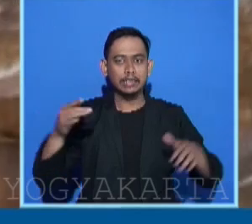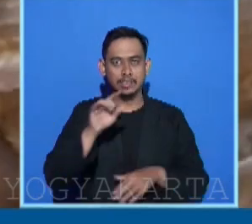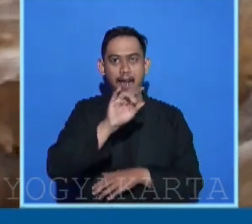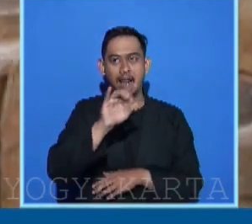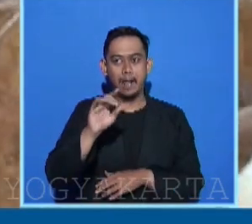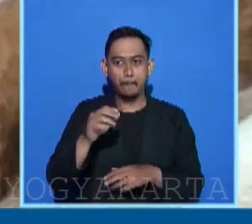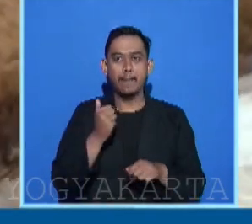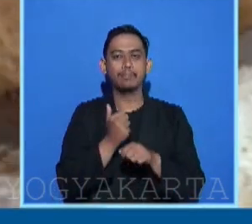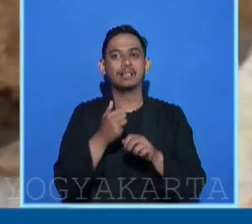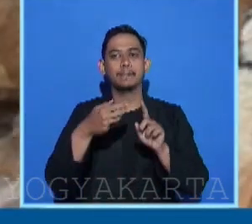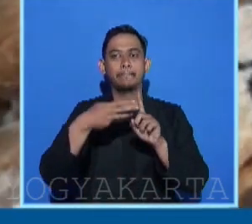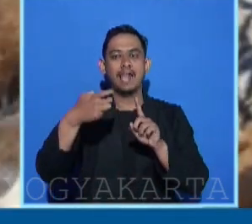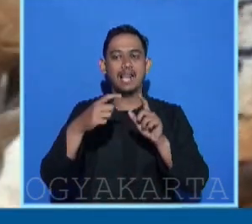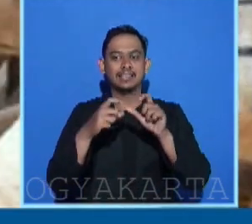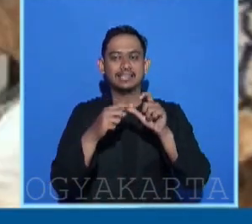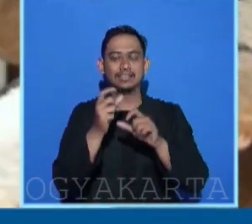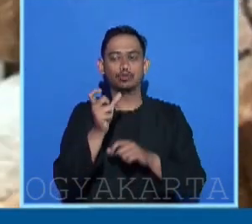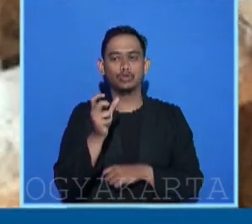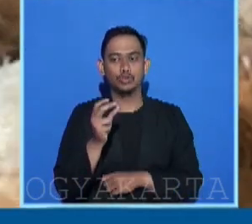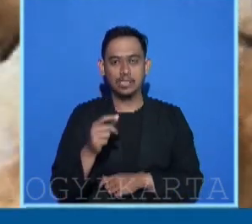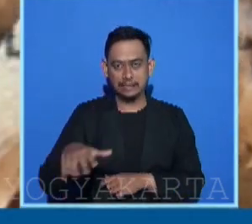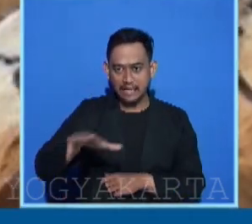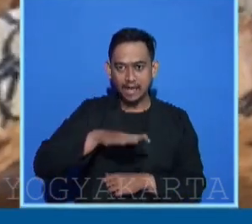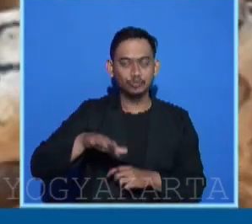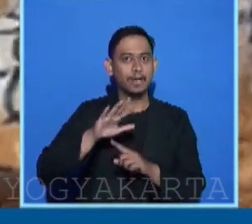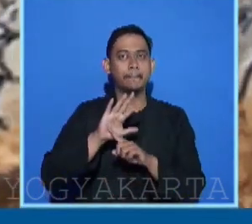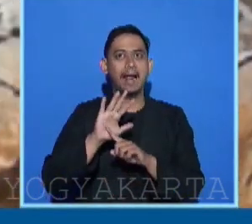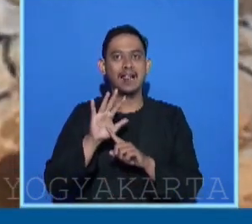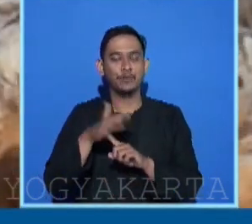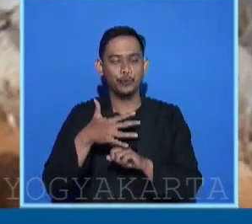saking Dusun Gowa triwidadi Pajangan Bantul